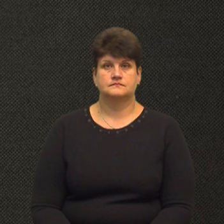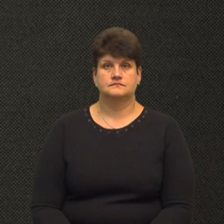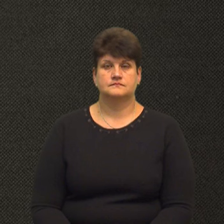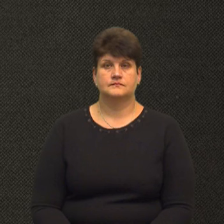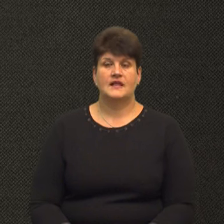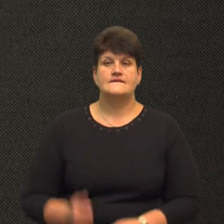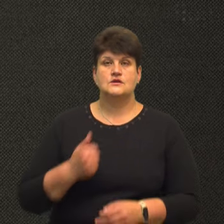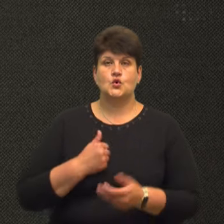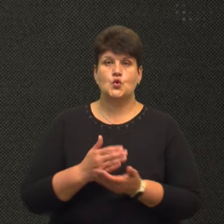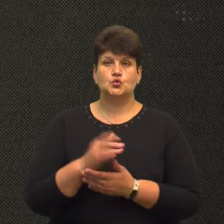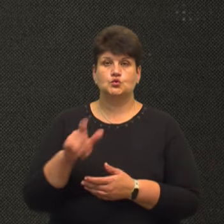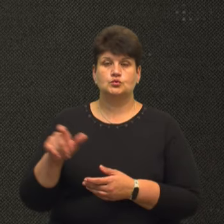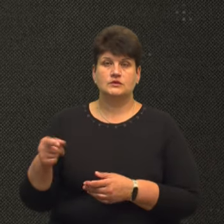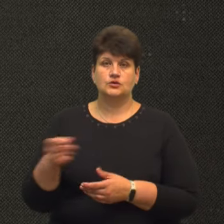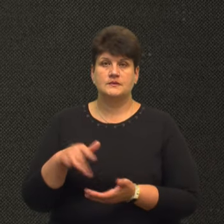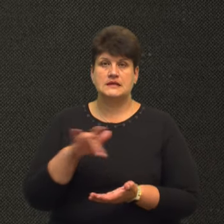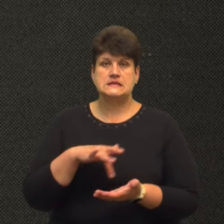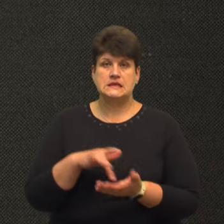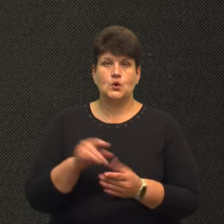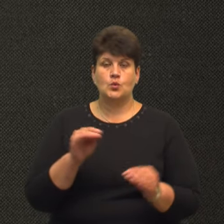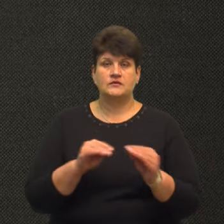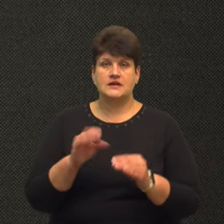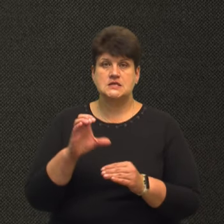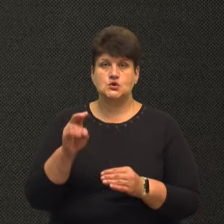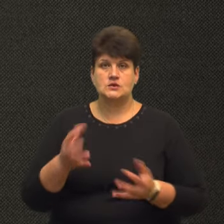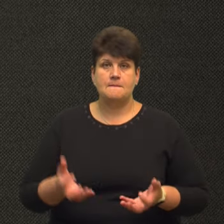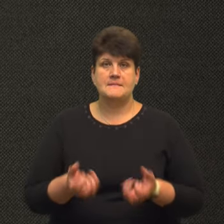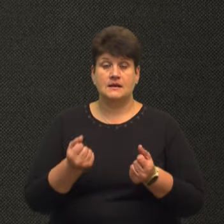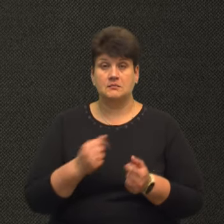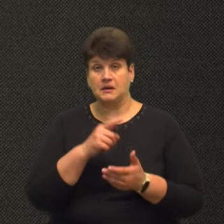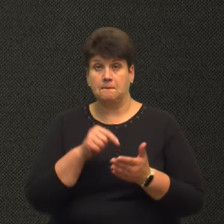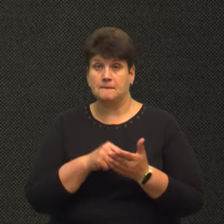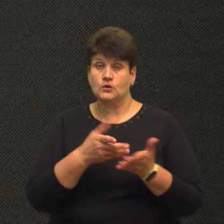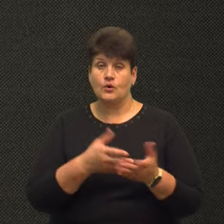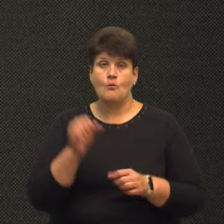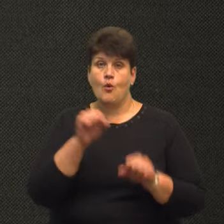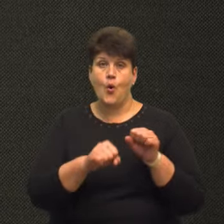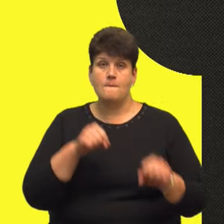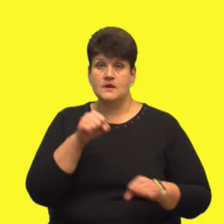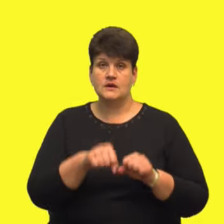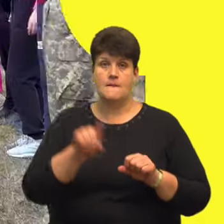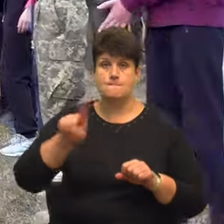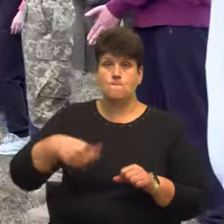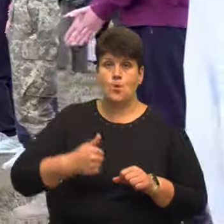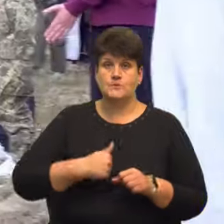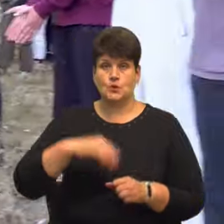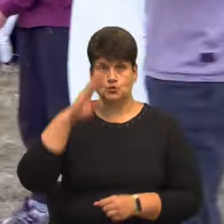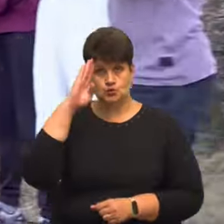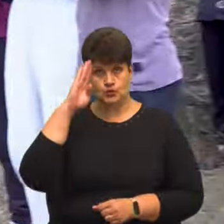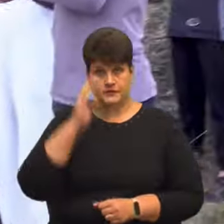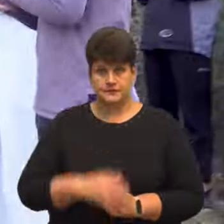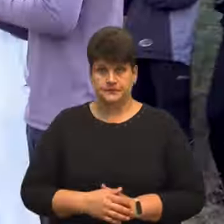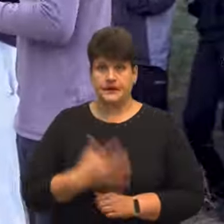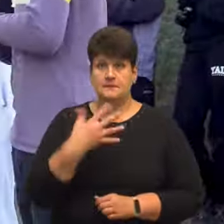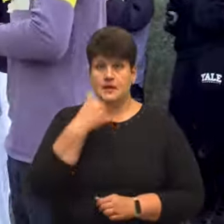військовослужбовців Тернопільського центру комплектування та соцпідтримки підозрюють у побитті мобілізованих чоловіків пть років